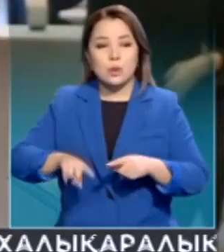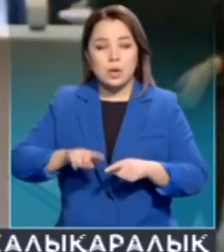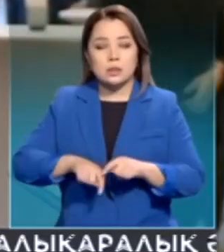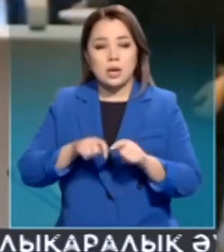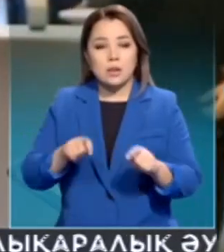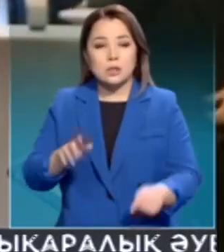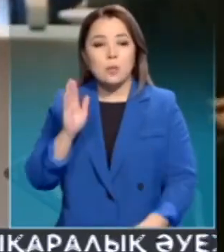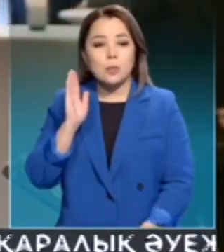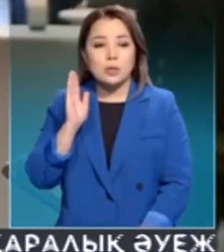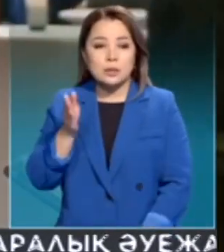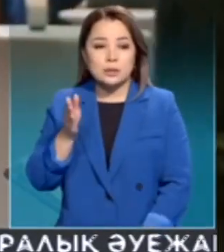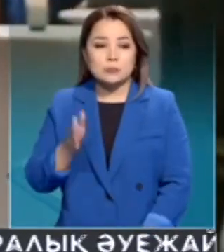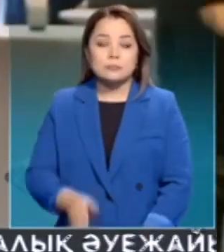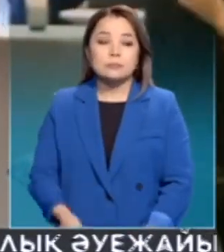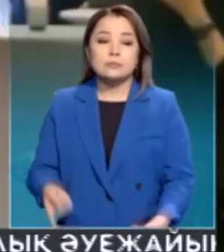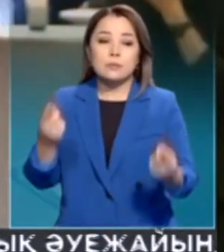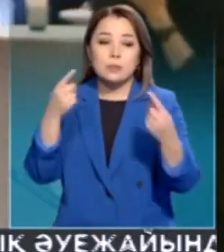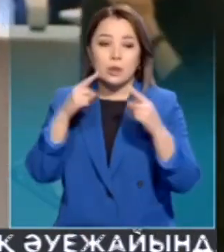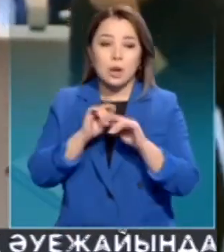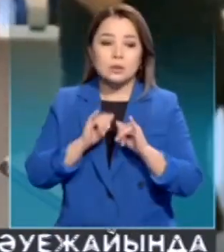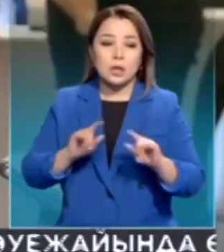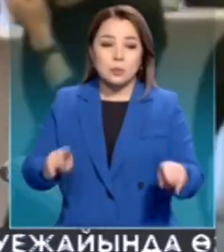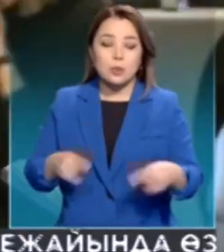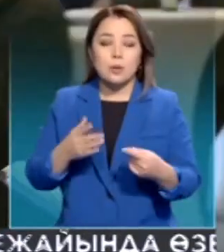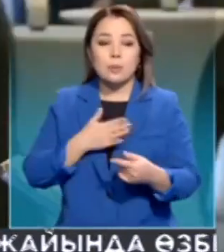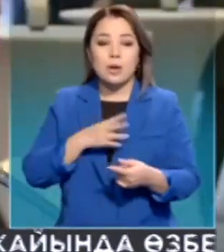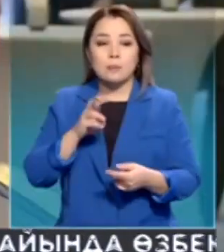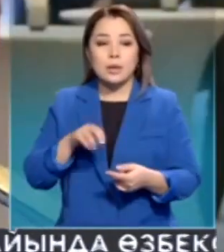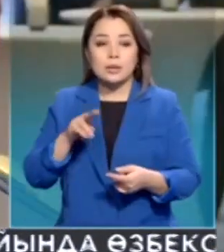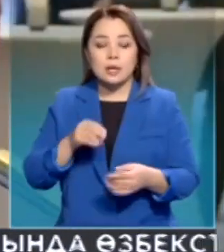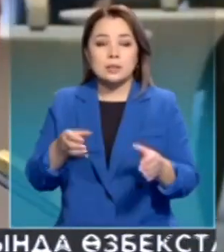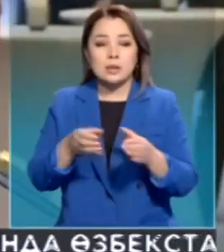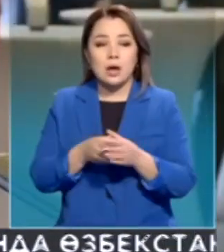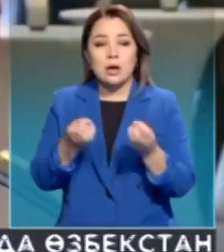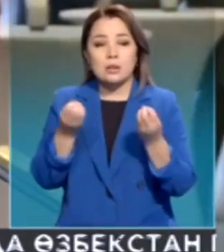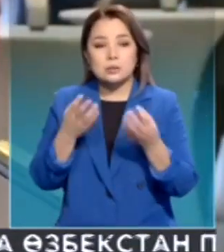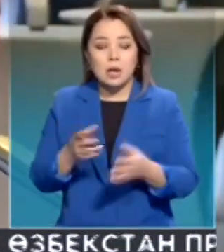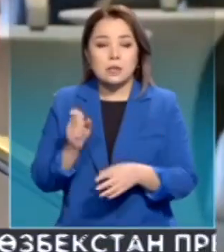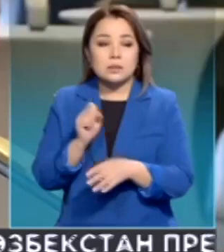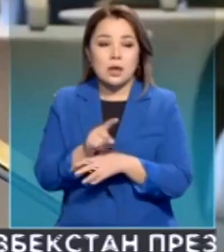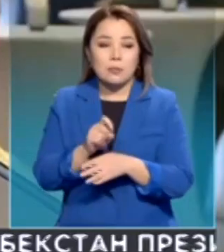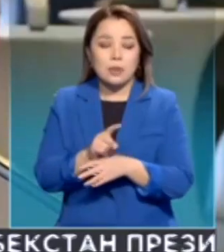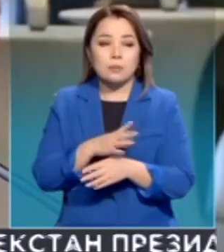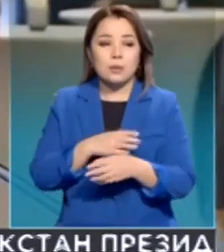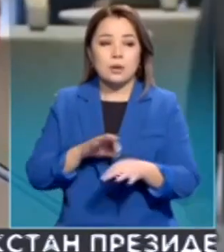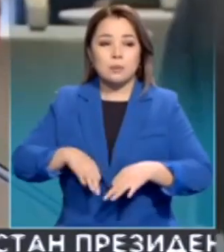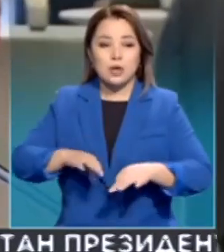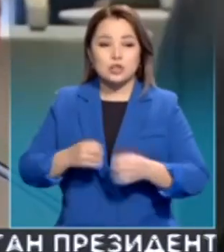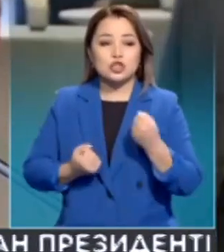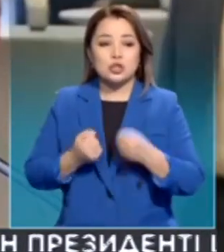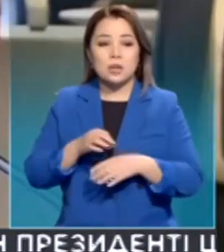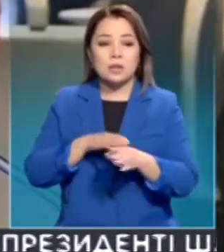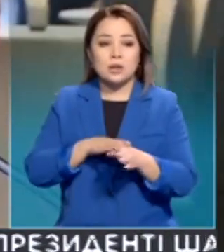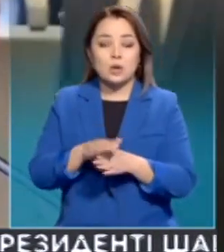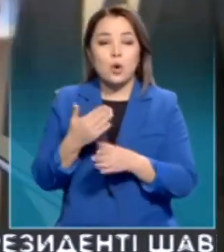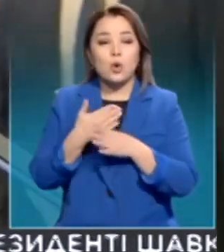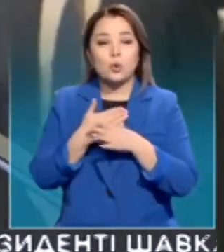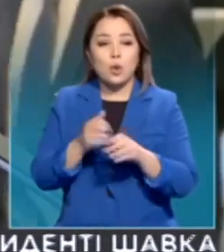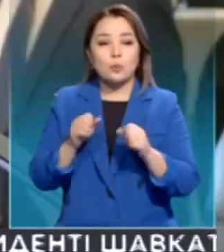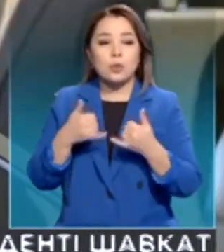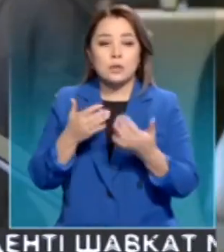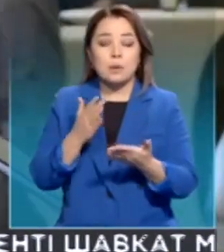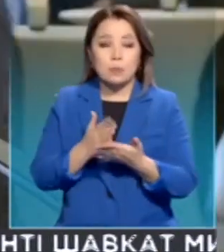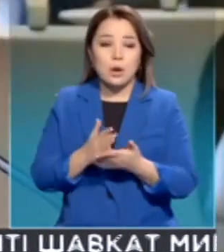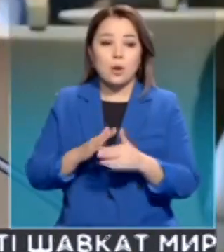Благодаря развитию современной технологии. Технологияның дамуы бізге медиа саласындағы қарапайым тапсырмаларды машинаның көмегімен орындауға мүмкіндік береді.